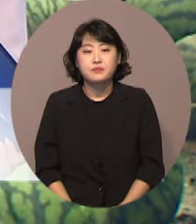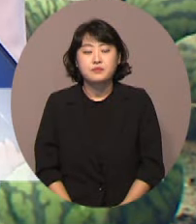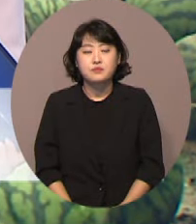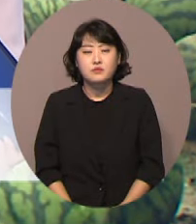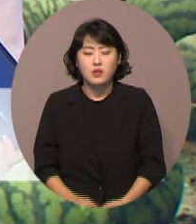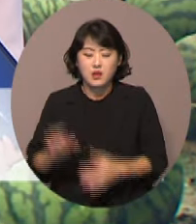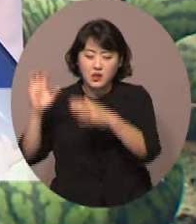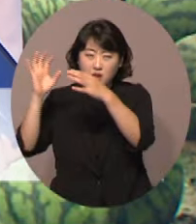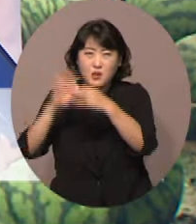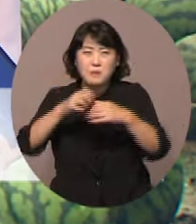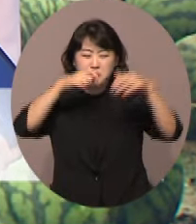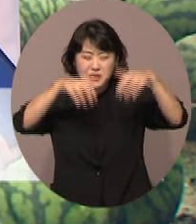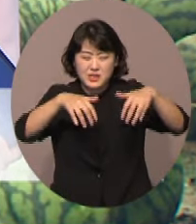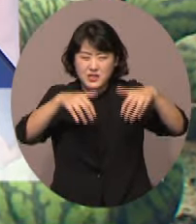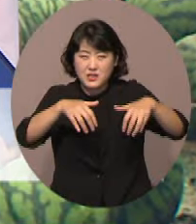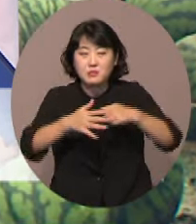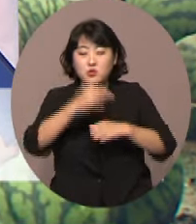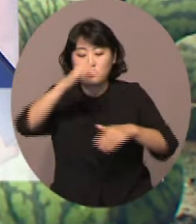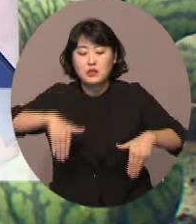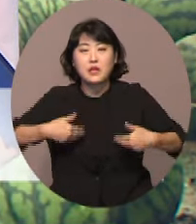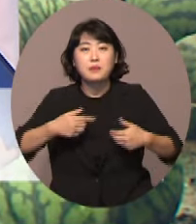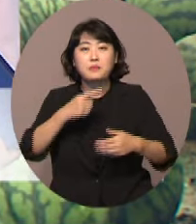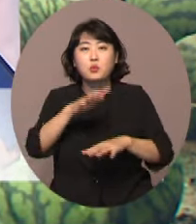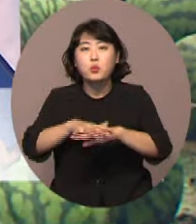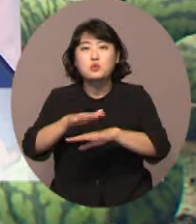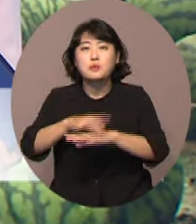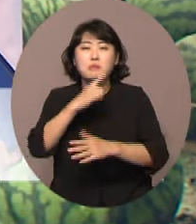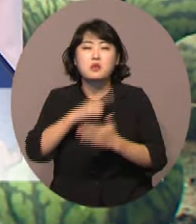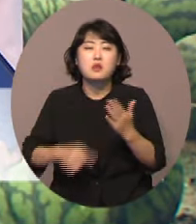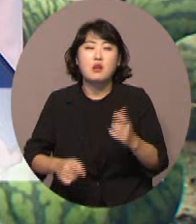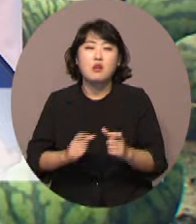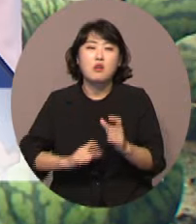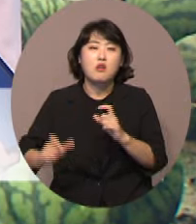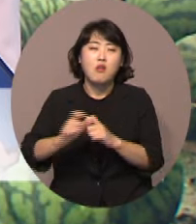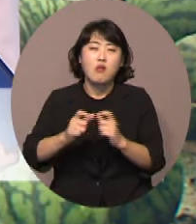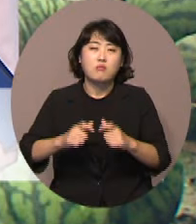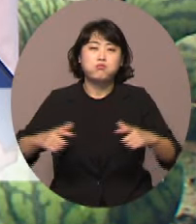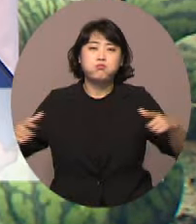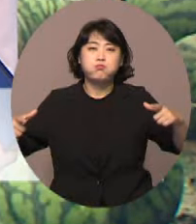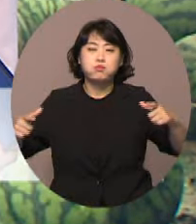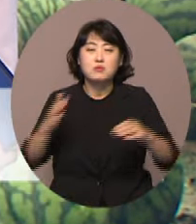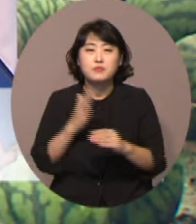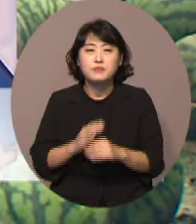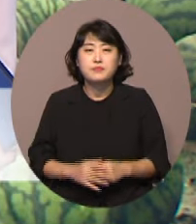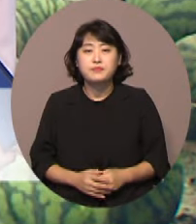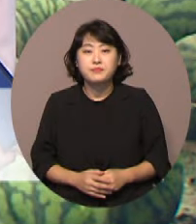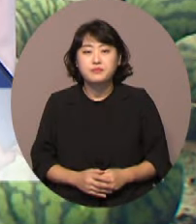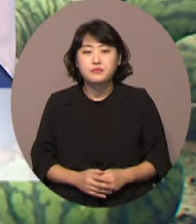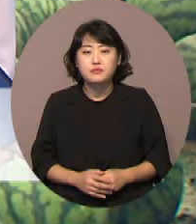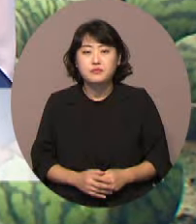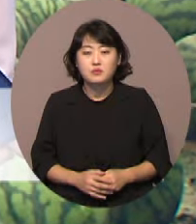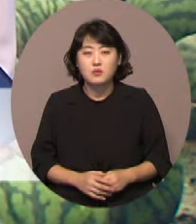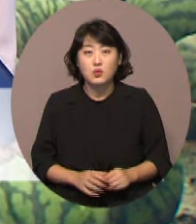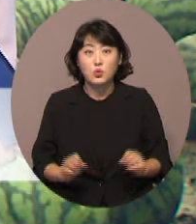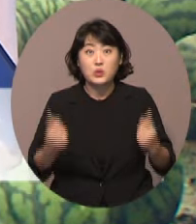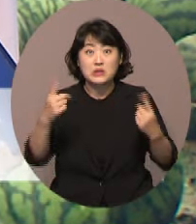최근 계속된 집중호우로 충남 농촌 피해가 눈덩이처럼 불어나고 있습니다. 올해는 특히 여러